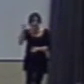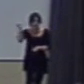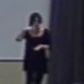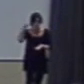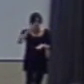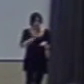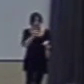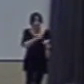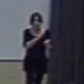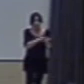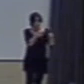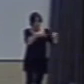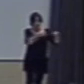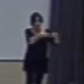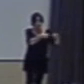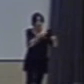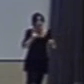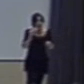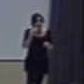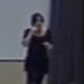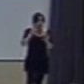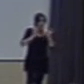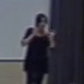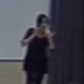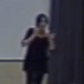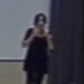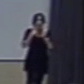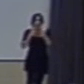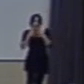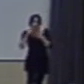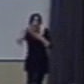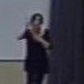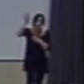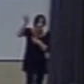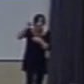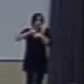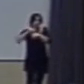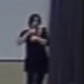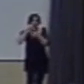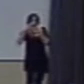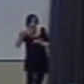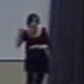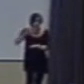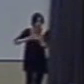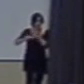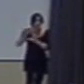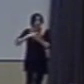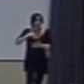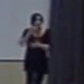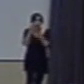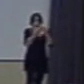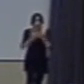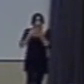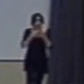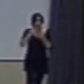optimisme, cautela, moltes preguntes, què passarà amb els prisioners polítics, què passarà amb les provisions de viatge. Bueno, aleshores, es pot arribar a aquesta noia